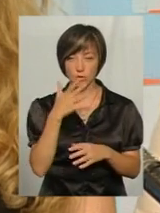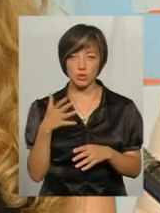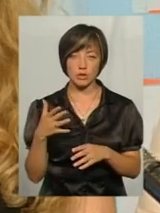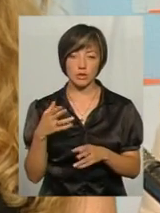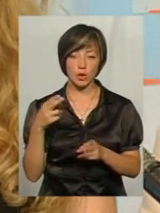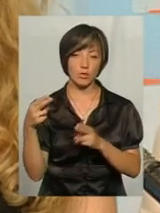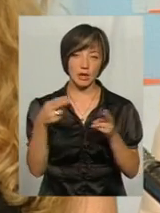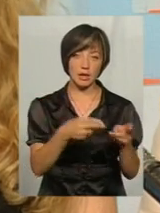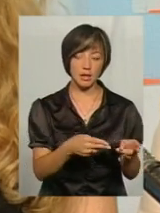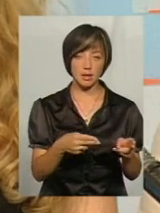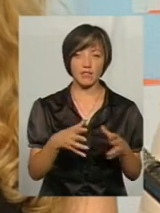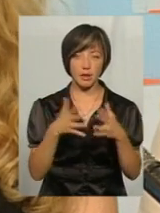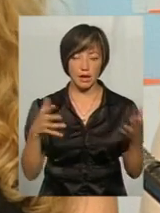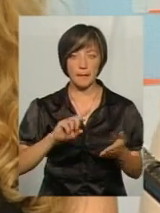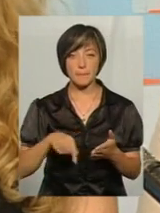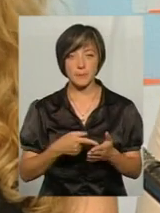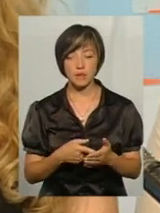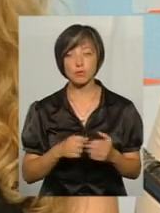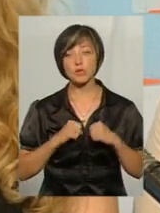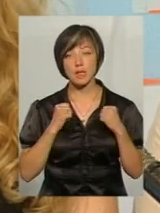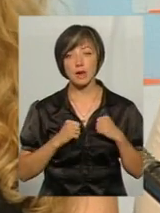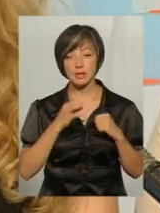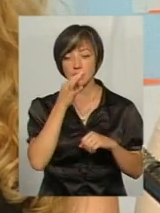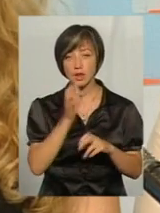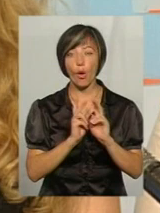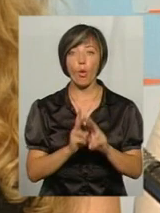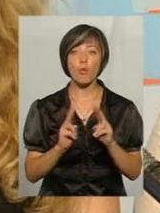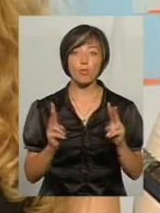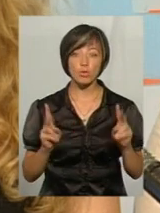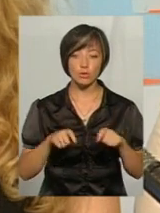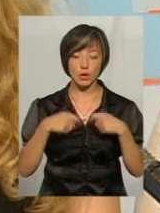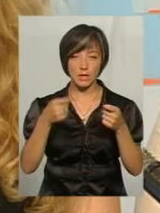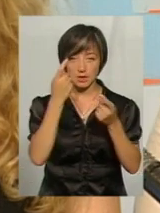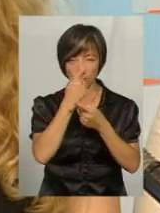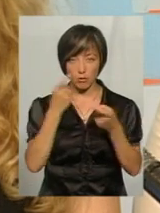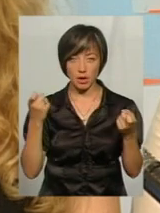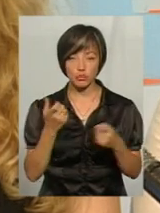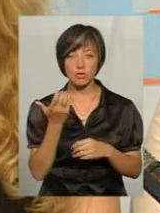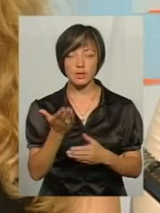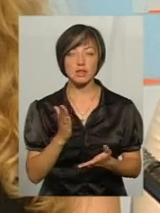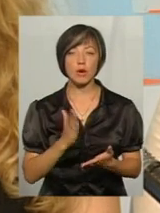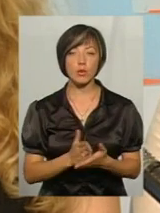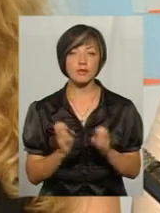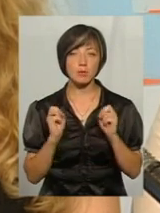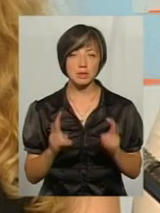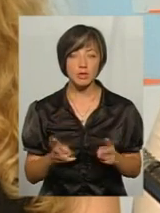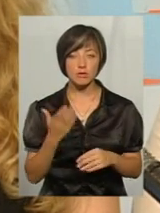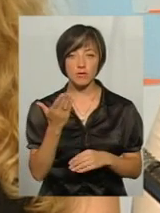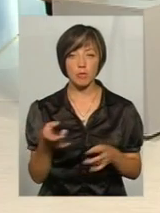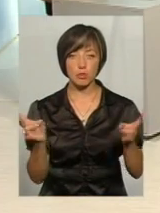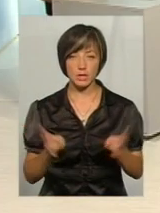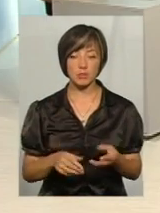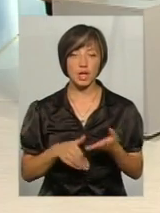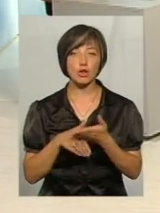дістатися. Будь-яким чином постарайтеся сказати хоч комусь, донести цю інформацію, що ви знаходитесь в небезпеці, що вам